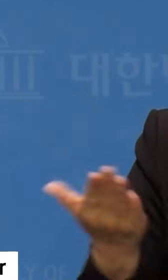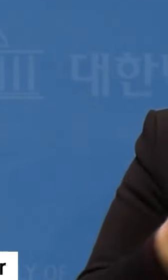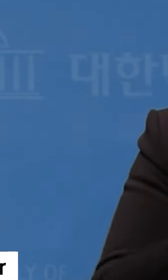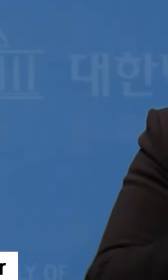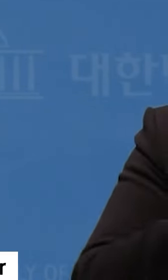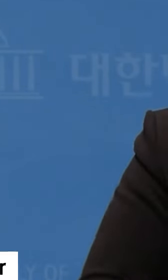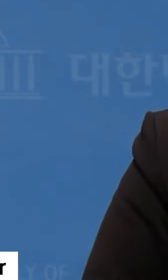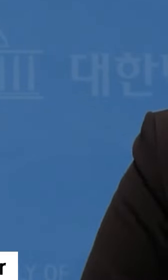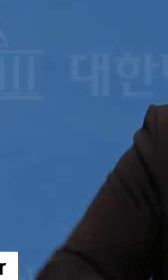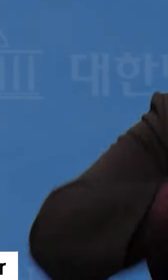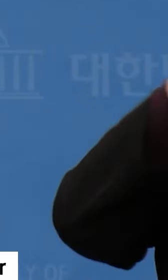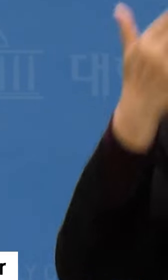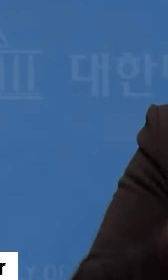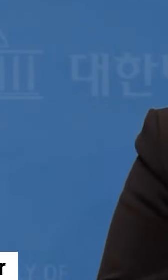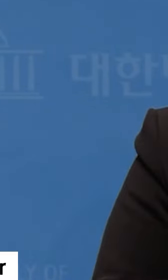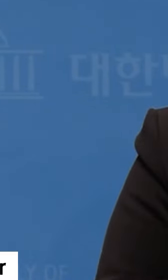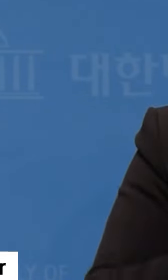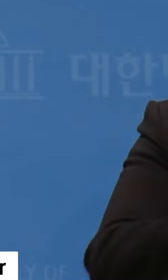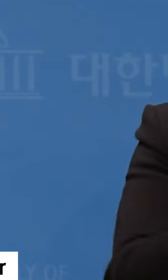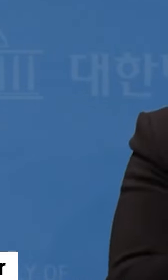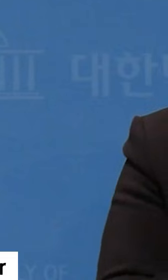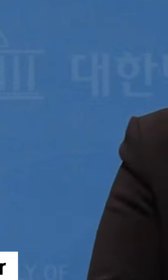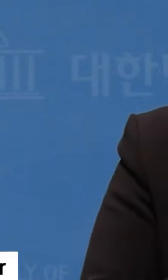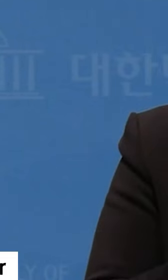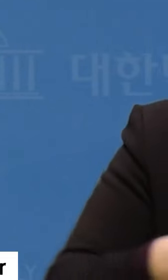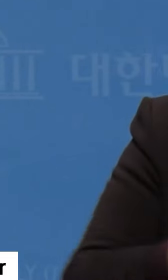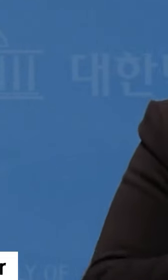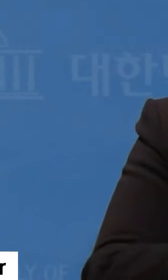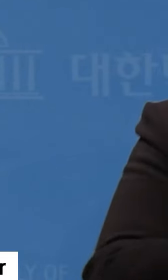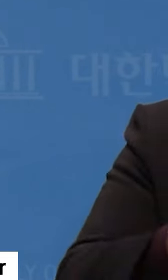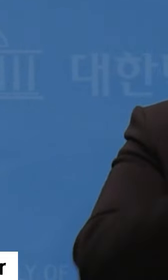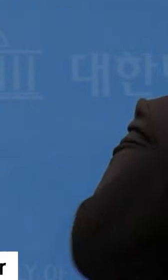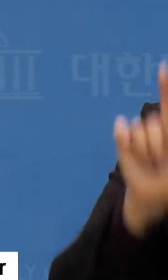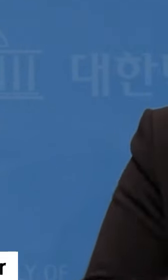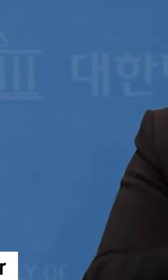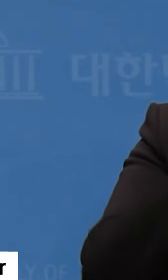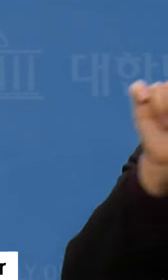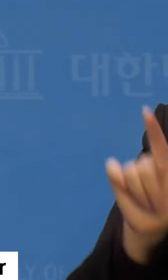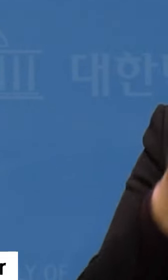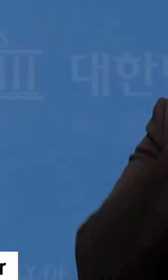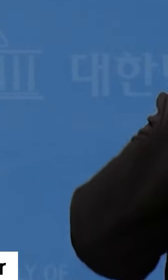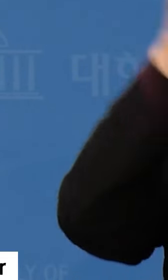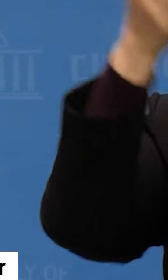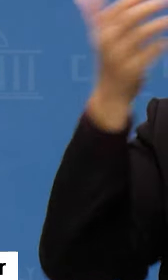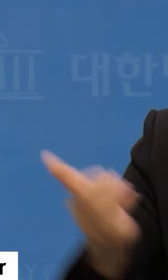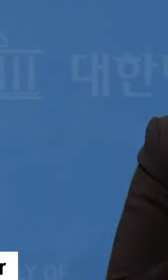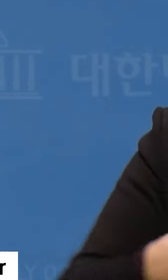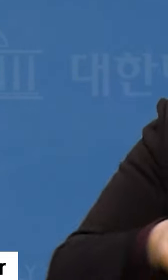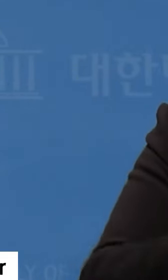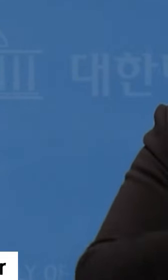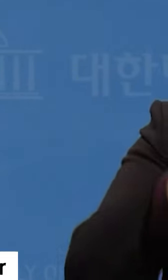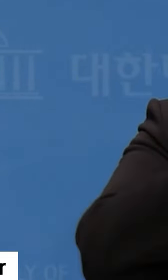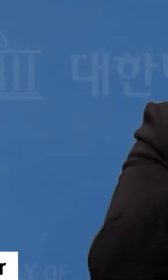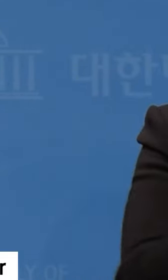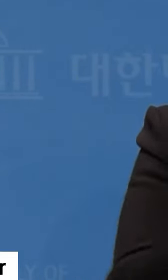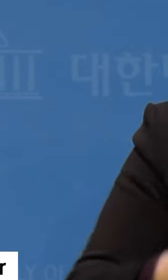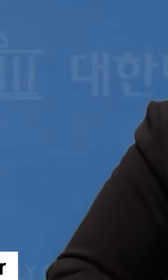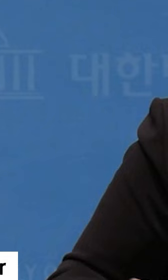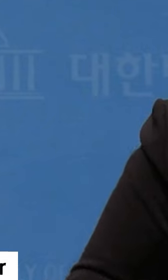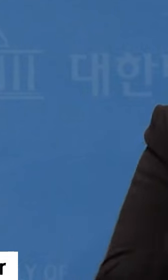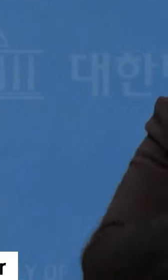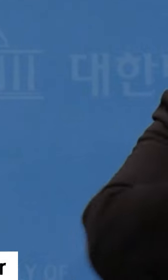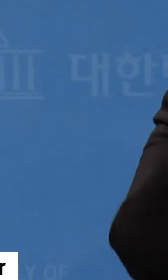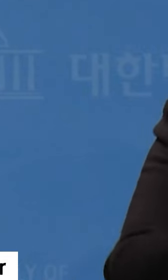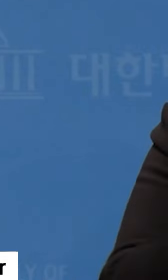사회 구성원 모두 함께 잘 사는 억강부약 대동세상의 꿈을 이루기 위해 정치인의 길을 선택한